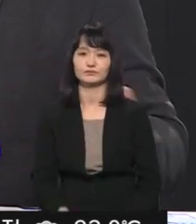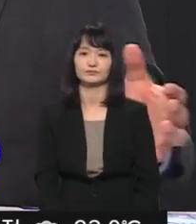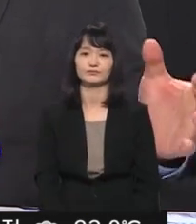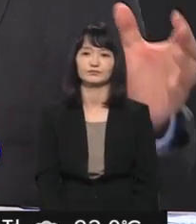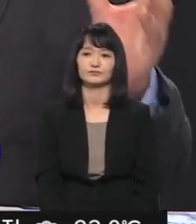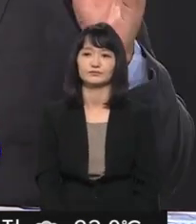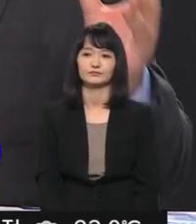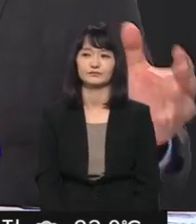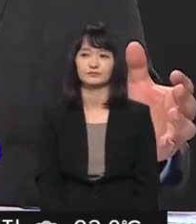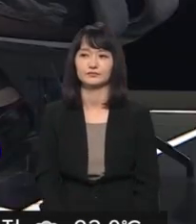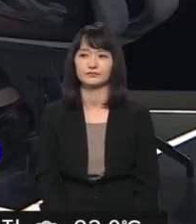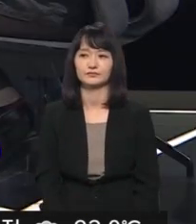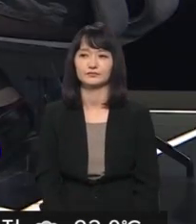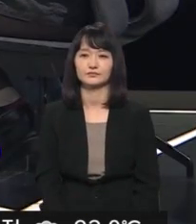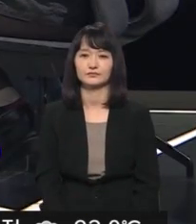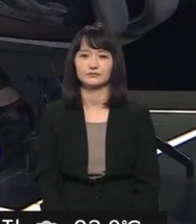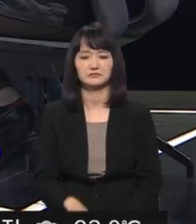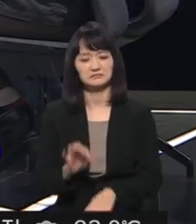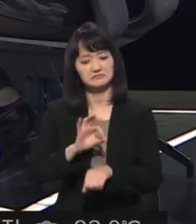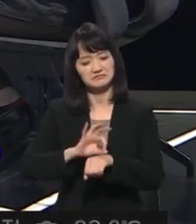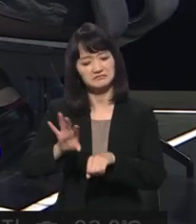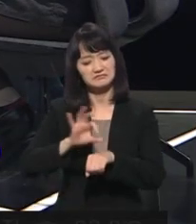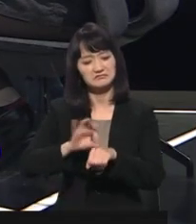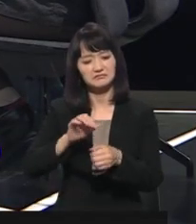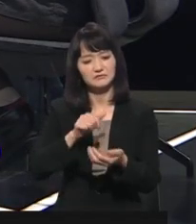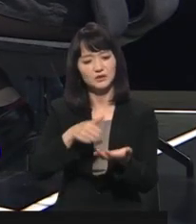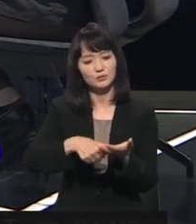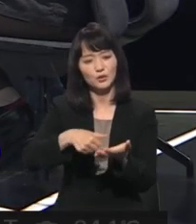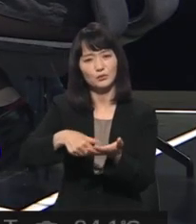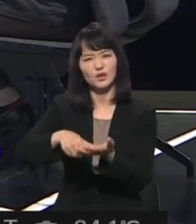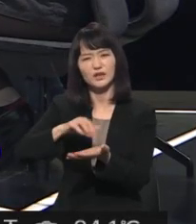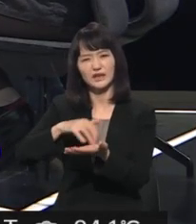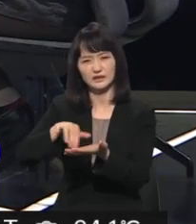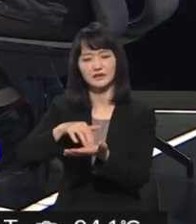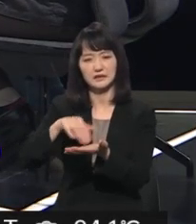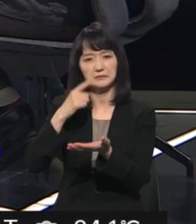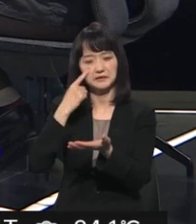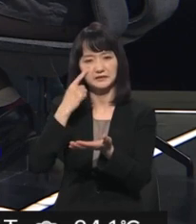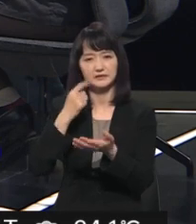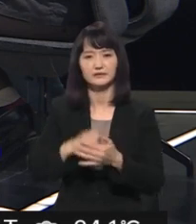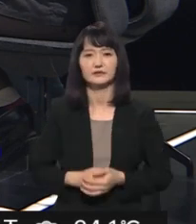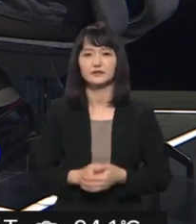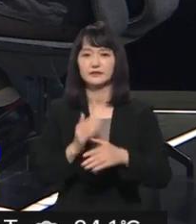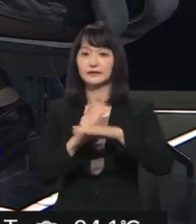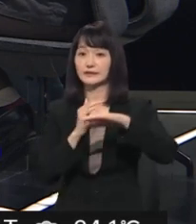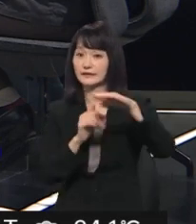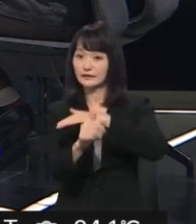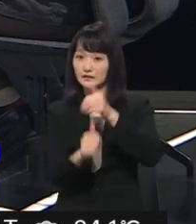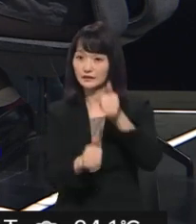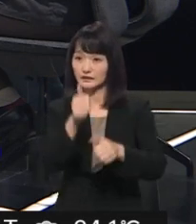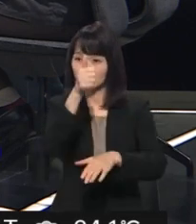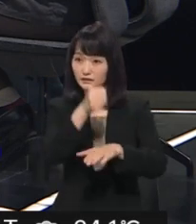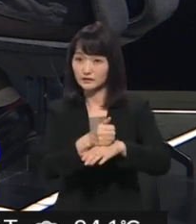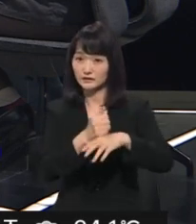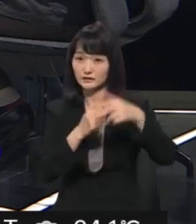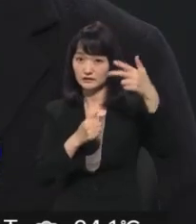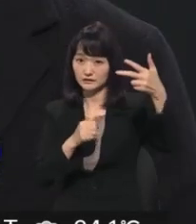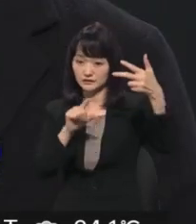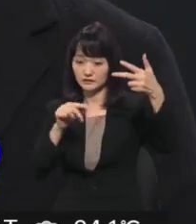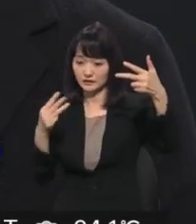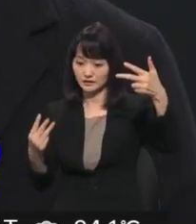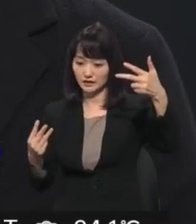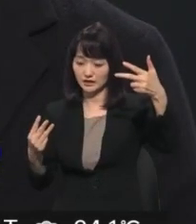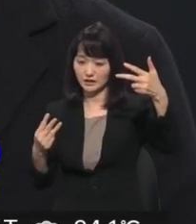대충 에 표 계산 해 보셨을 거예요 지금 저희가 이제 어차피 전당대회 같은 경우 최종 이 7대 3 입니다 당원